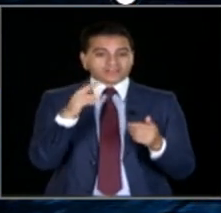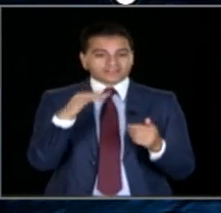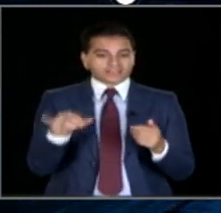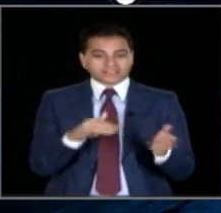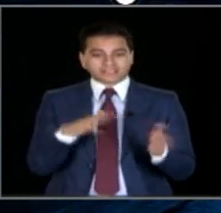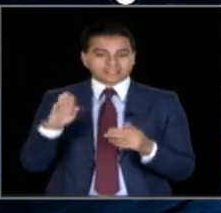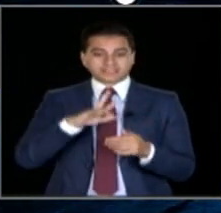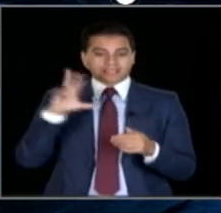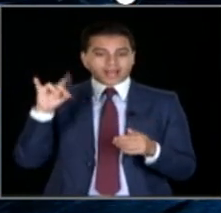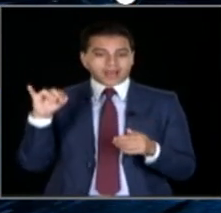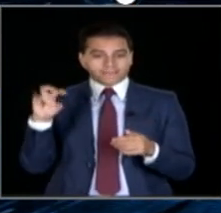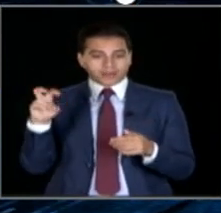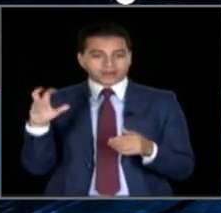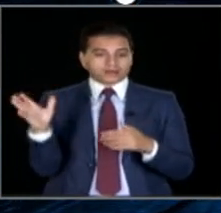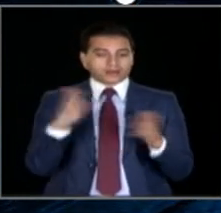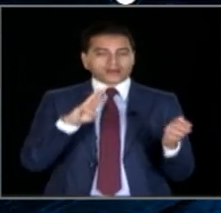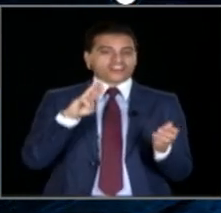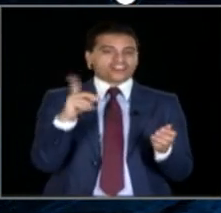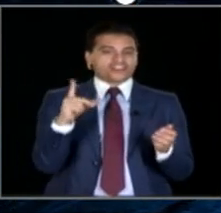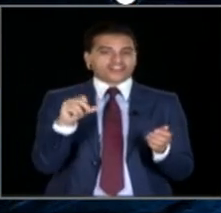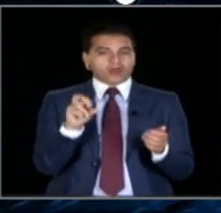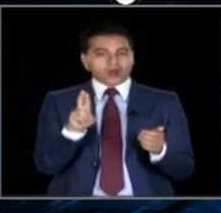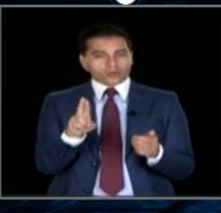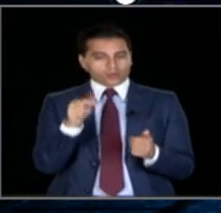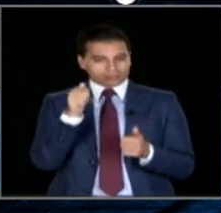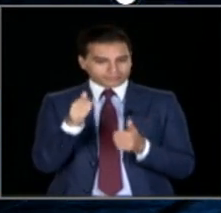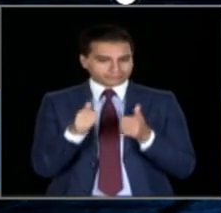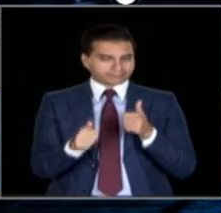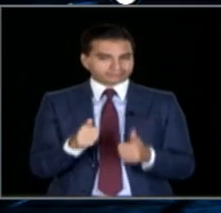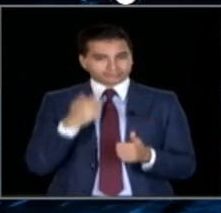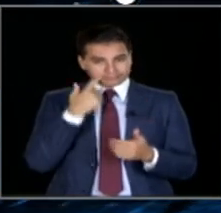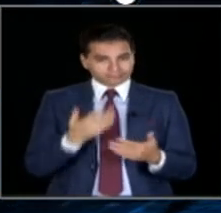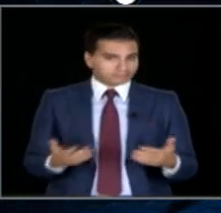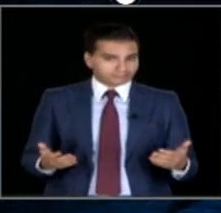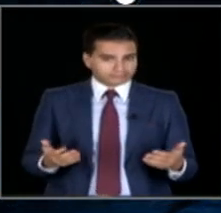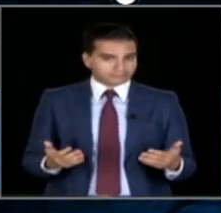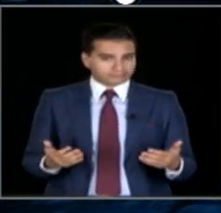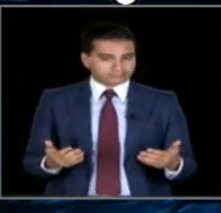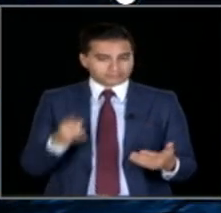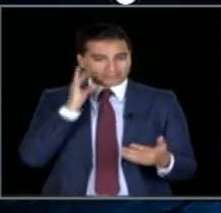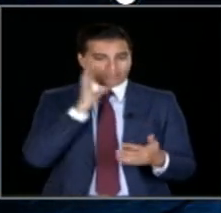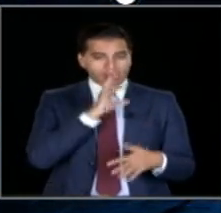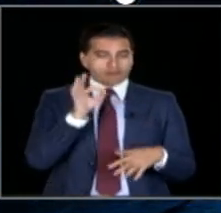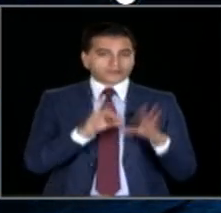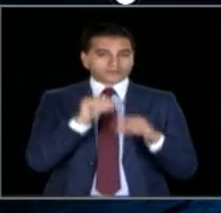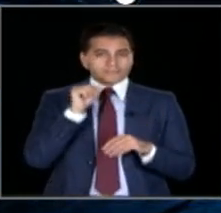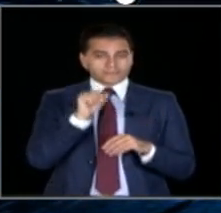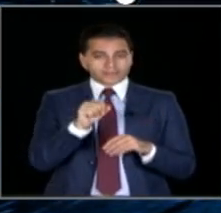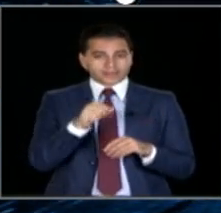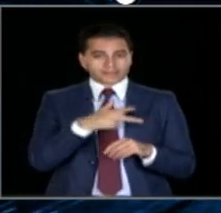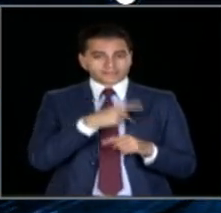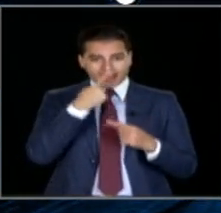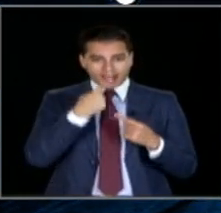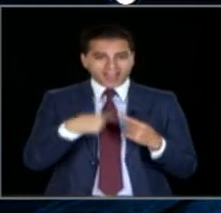الخراط، فتحي غانم، سلام أحمد سلامة، ثروة أباظة. من أشهر رواياته